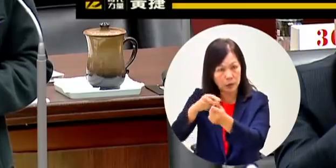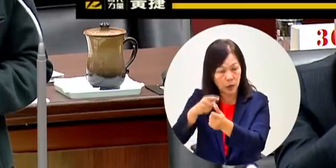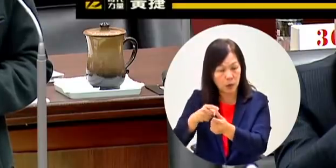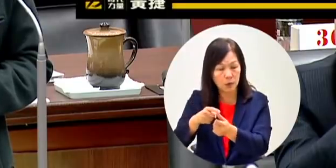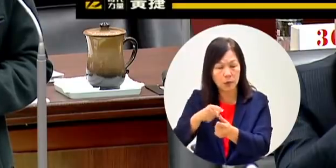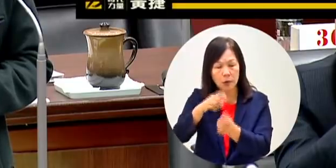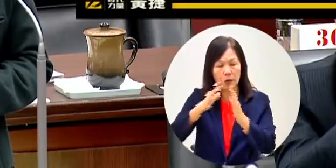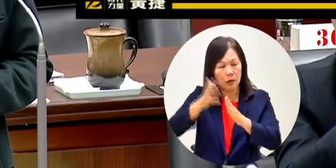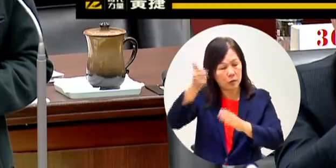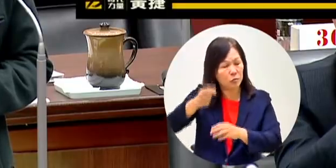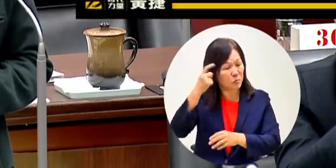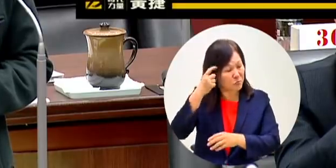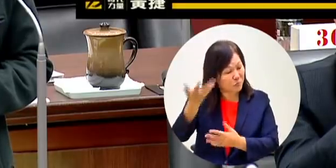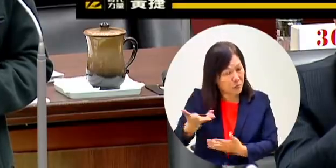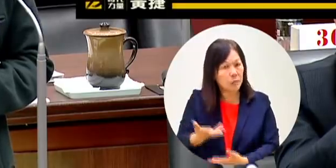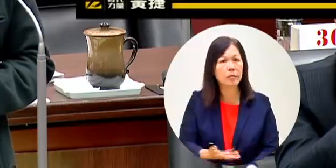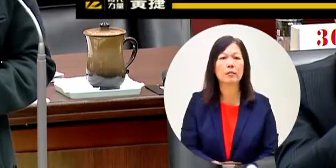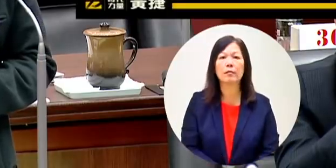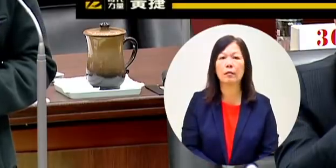市长当然了。